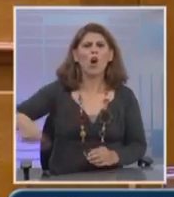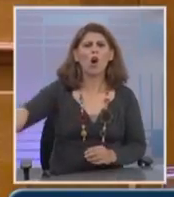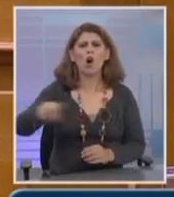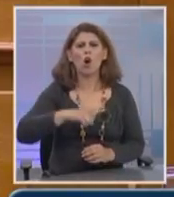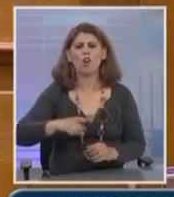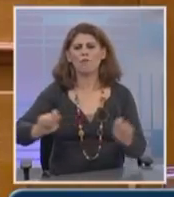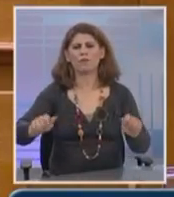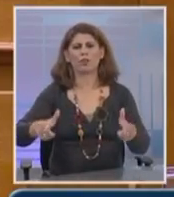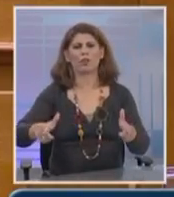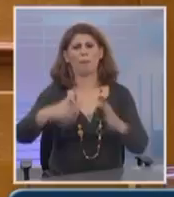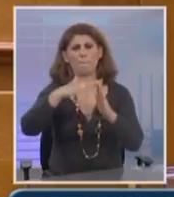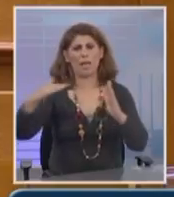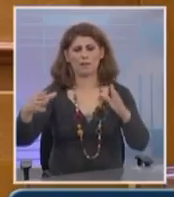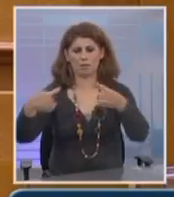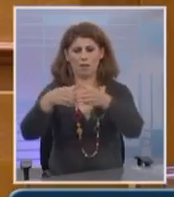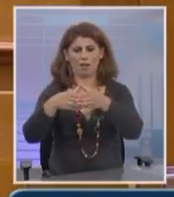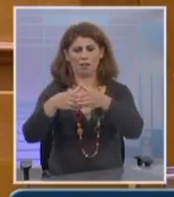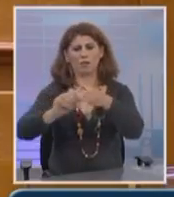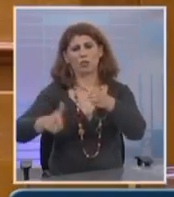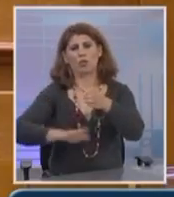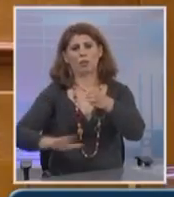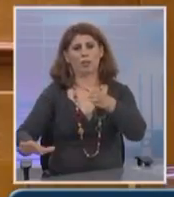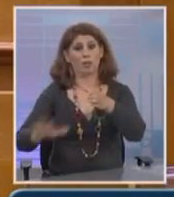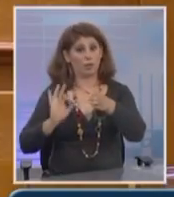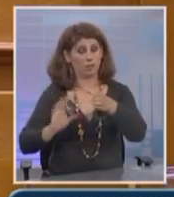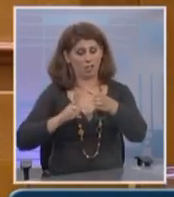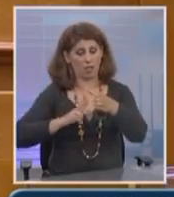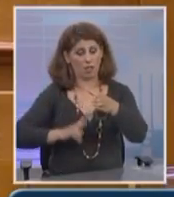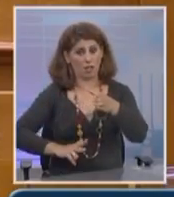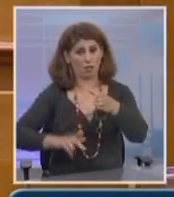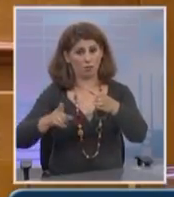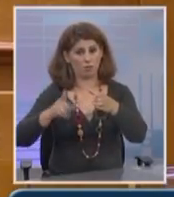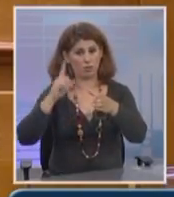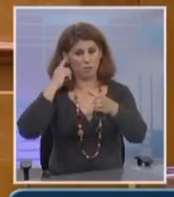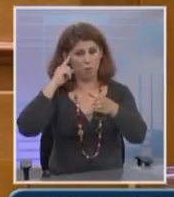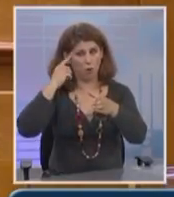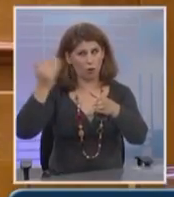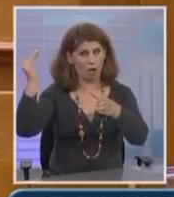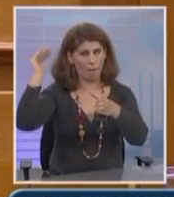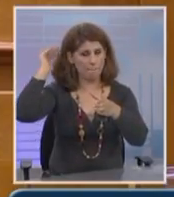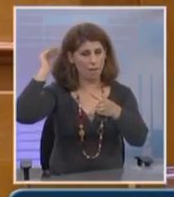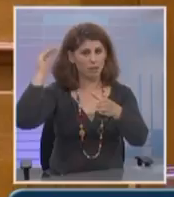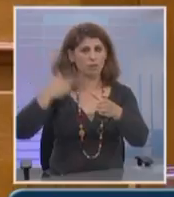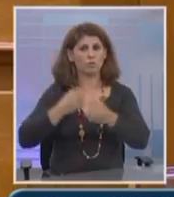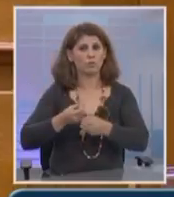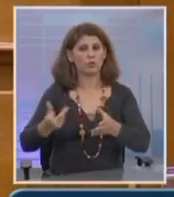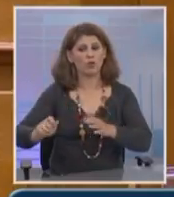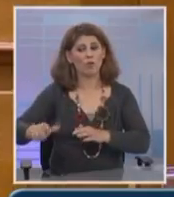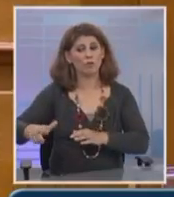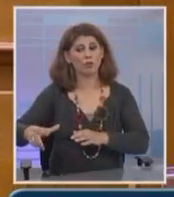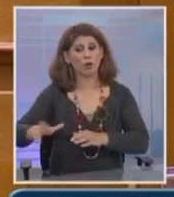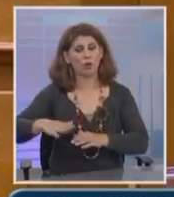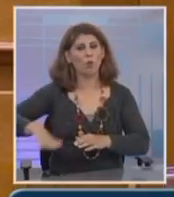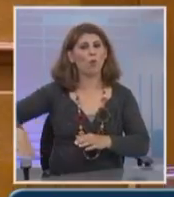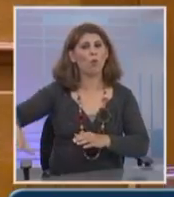μεσαίας τάξης και βέβαια η νοσηρή ικανοποίηση την οποία προσφέρεται στα φτωχότερα